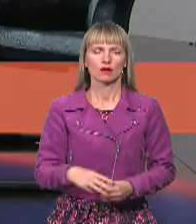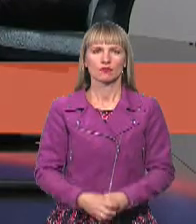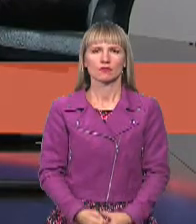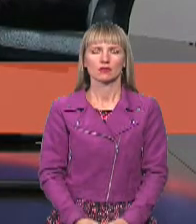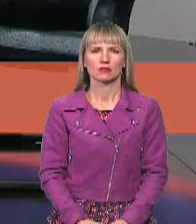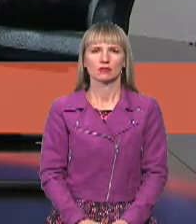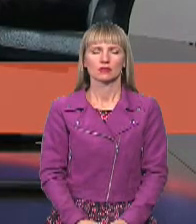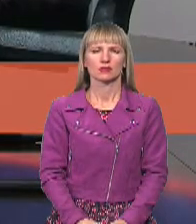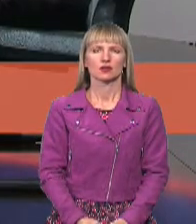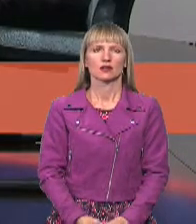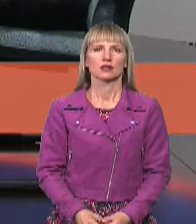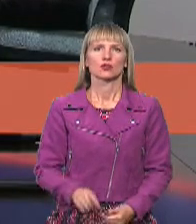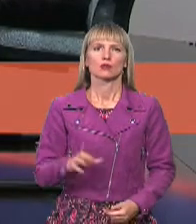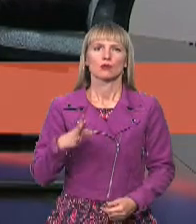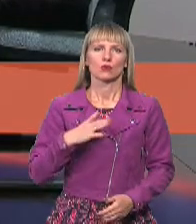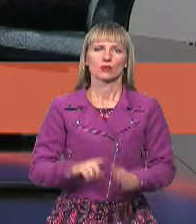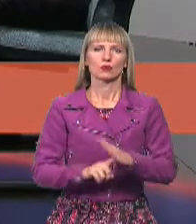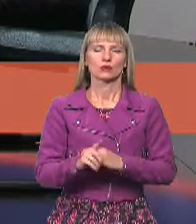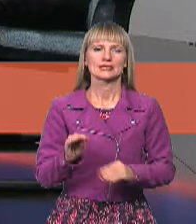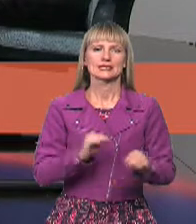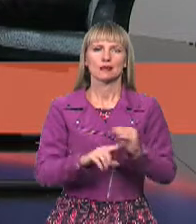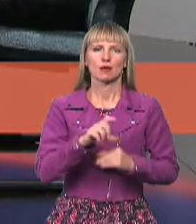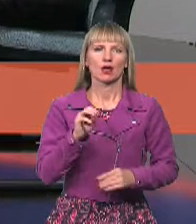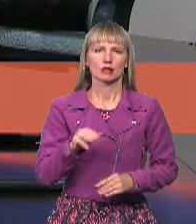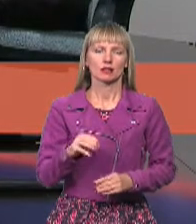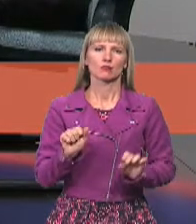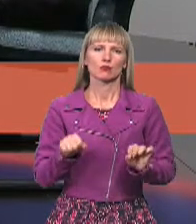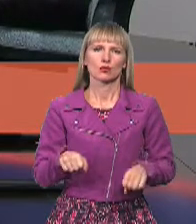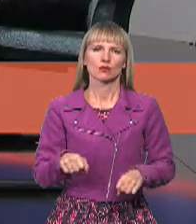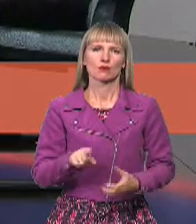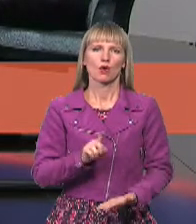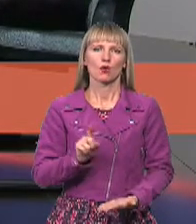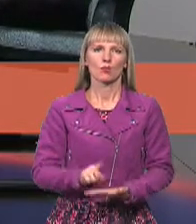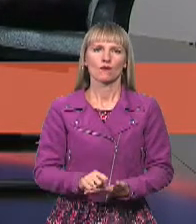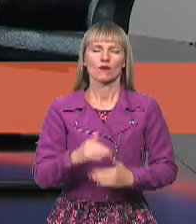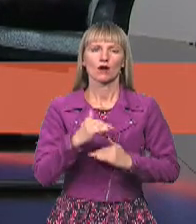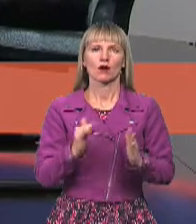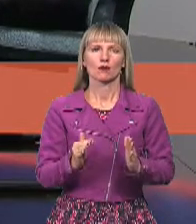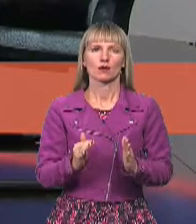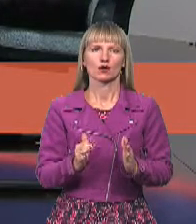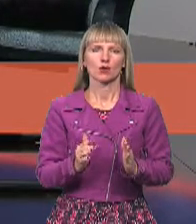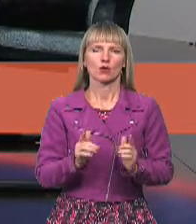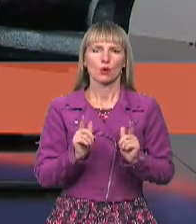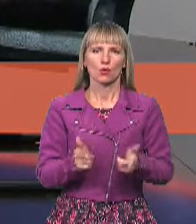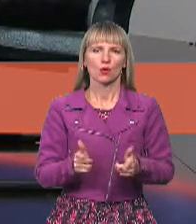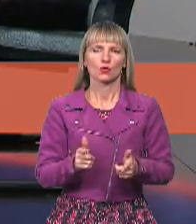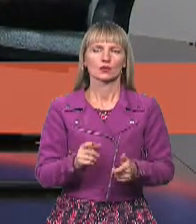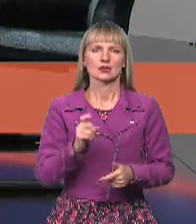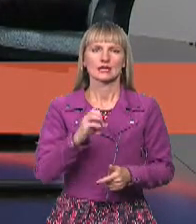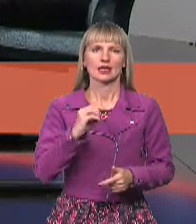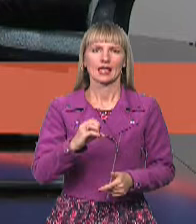Пане Олексій, чи було запровадження системи ХАСП, можливо, певним обов'язком в рамках угоди про асоціацію з ЄС?